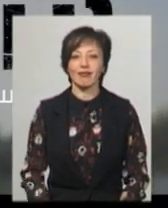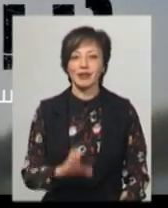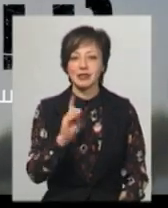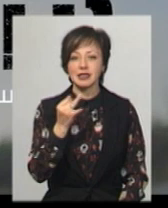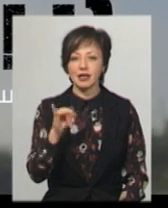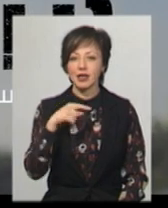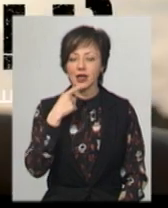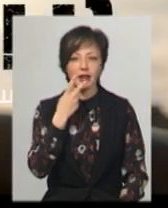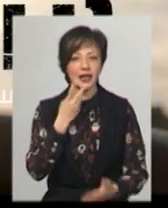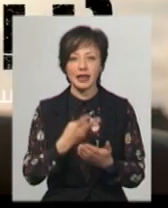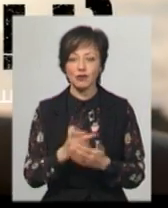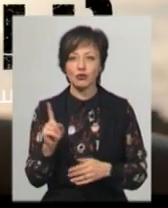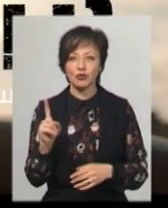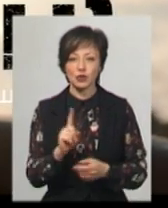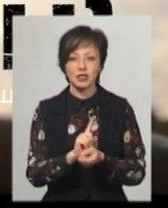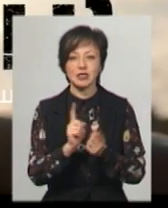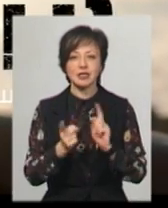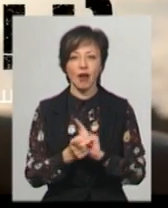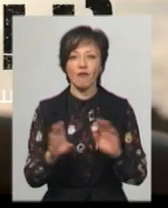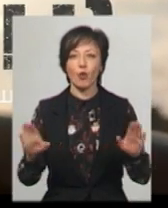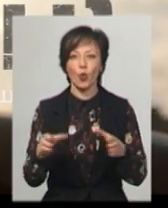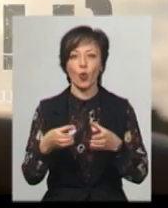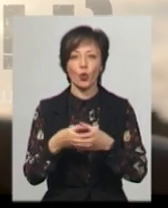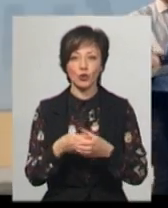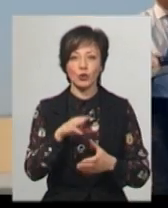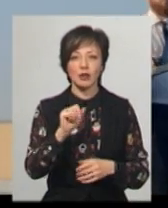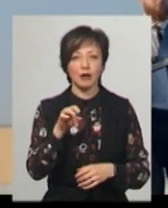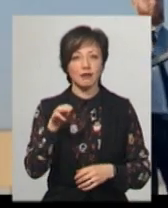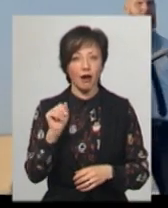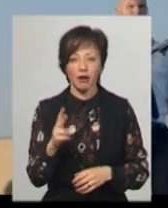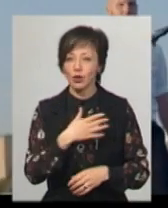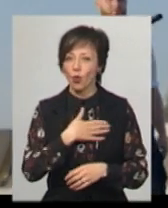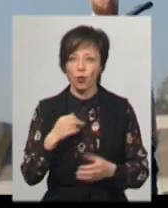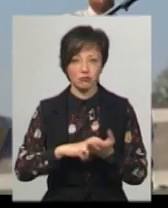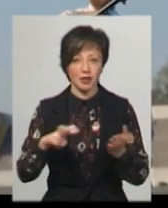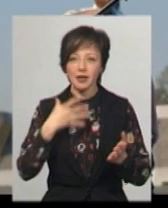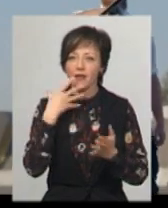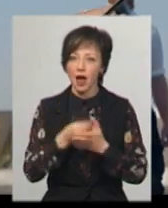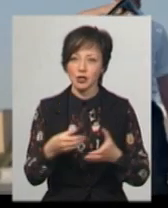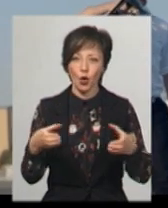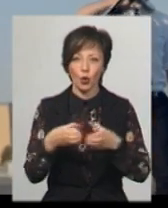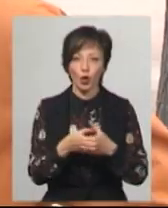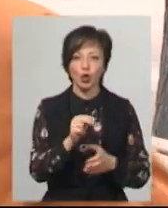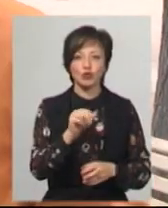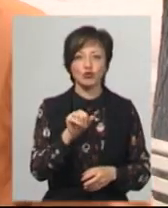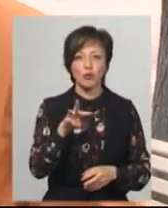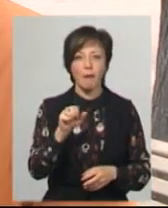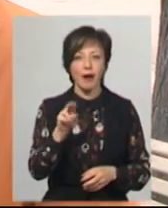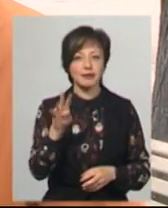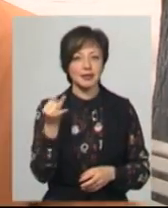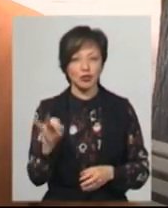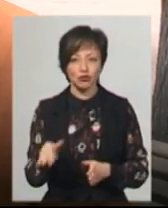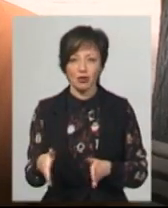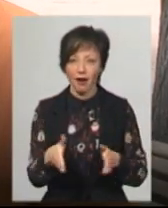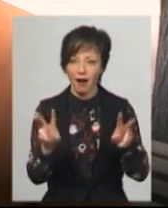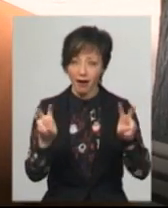каже, що не дивлячись на те, що він став вокалістом гурту «Тартак», не збирається покидати свій власний гурт «Чумацький шлях». З «Чумацьким шляхом»